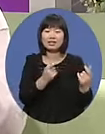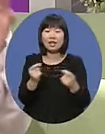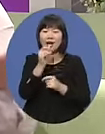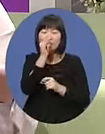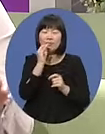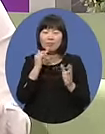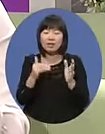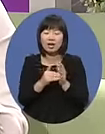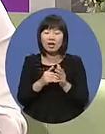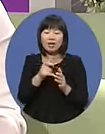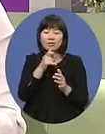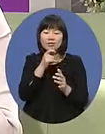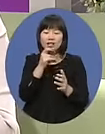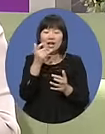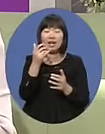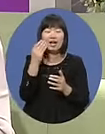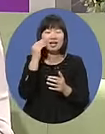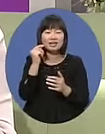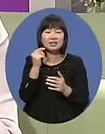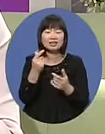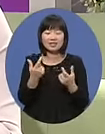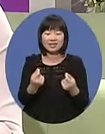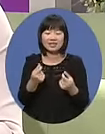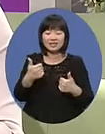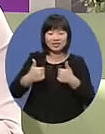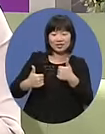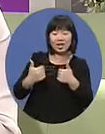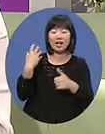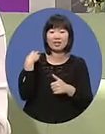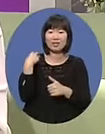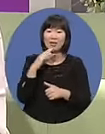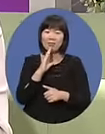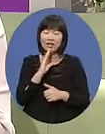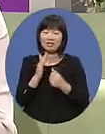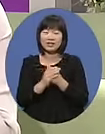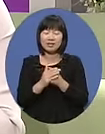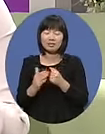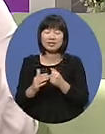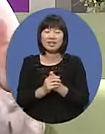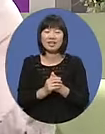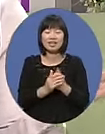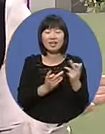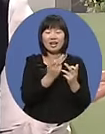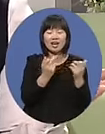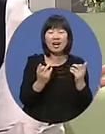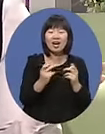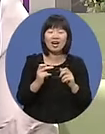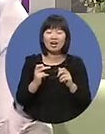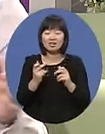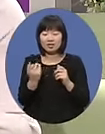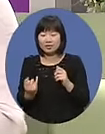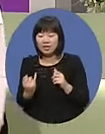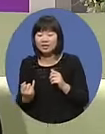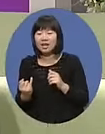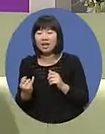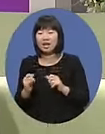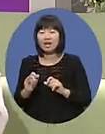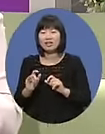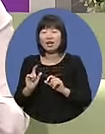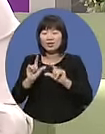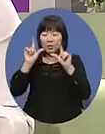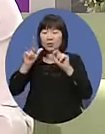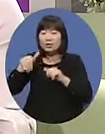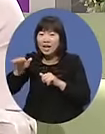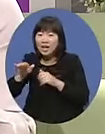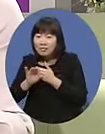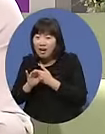그렇죠. 물과 기름 같은 사실 경쟁자의 역할이 또 돼요. 그렇죠. 그래서 동서가 동으로 갈래? 이러면 서로 갈 거야. 이래서